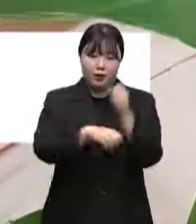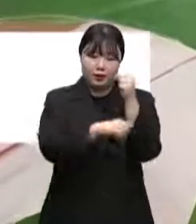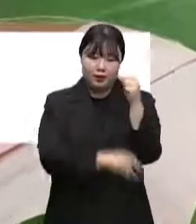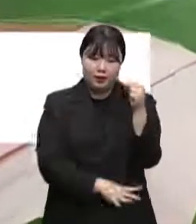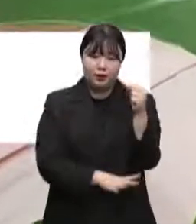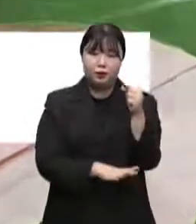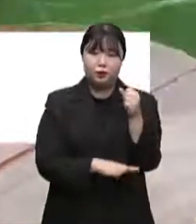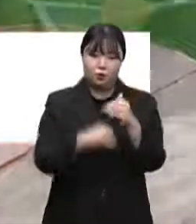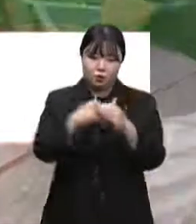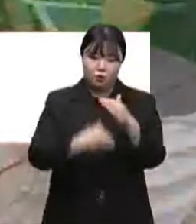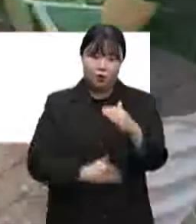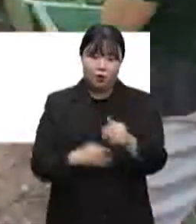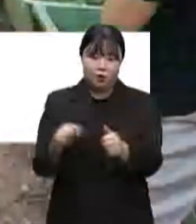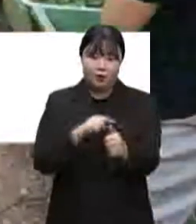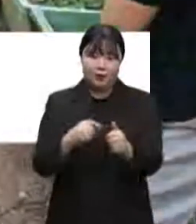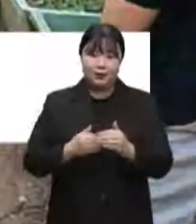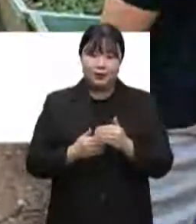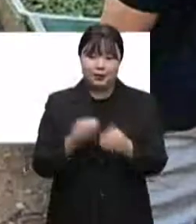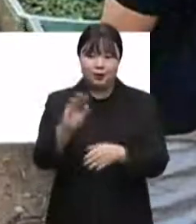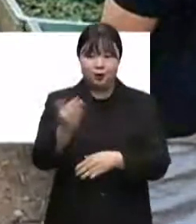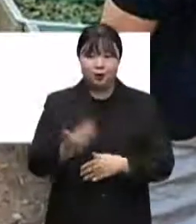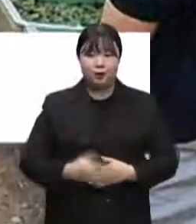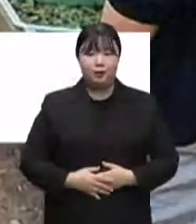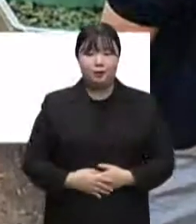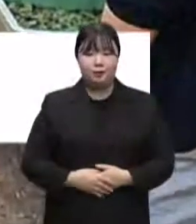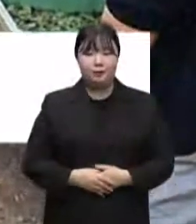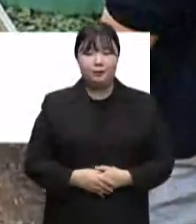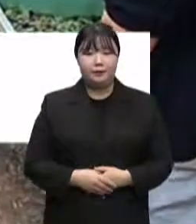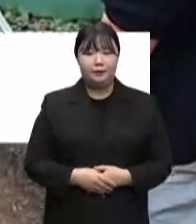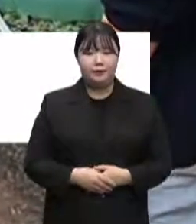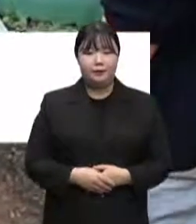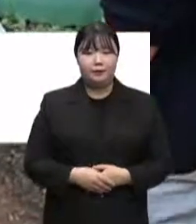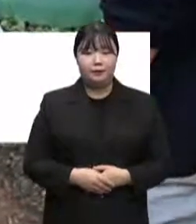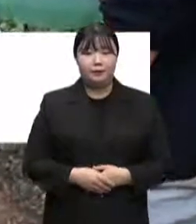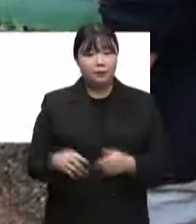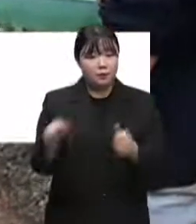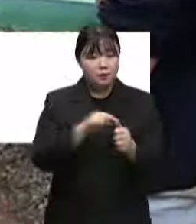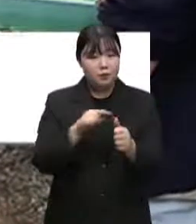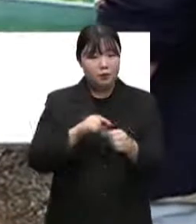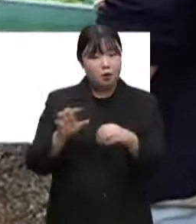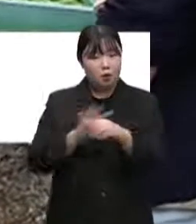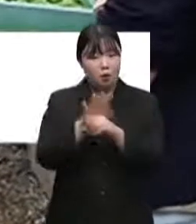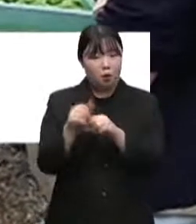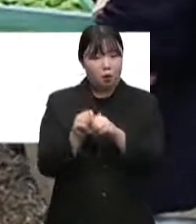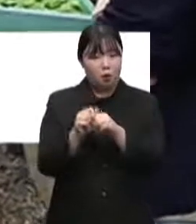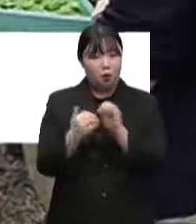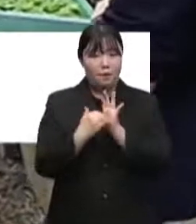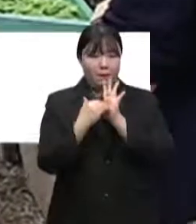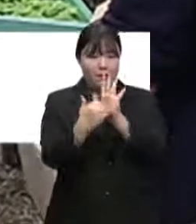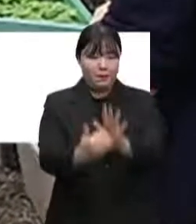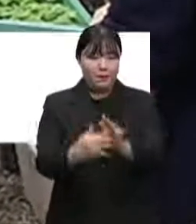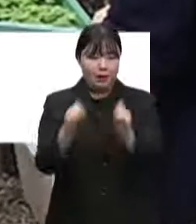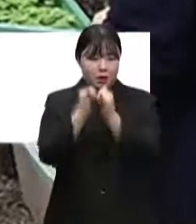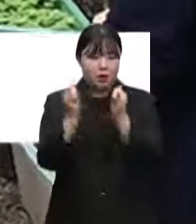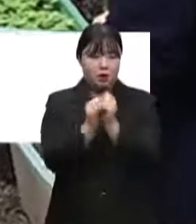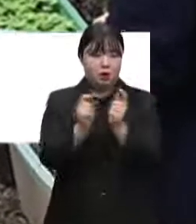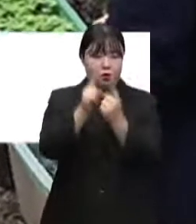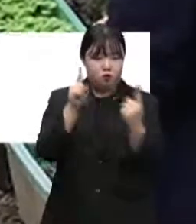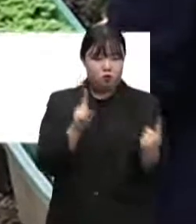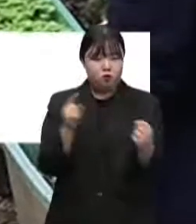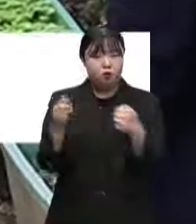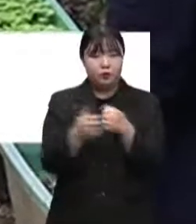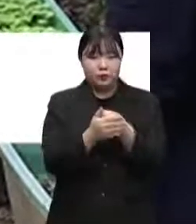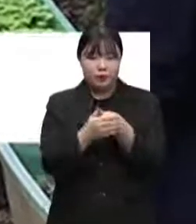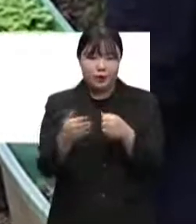이론 으로 진행되며 총 40시간 과정입니다 교육은 코론 알고 방역과 거리두기 단계에 따라 집합 또는